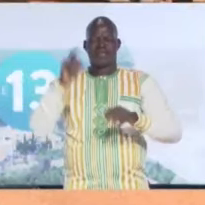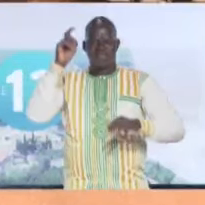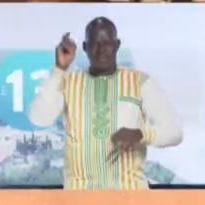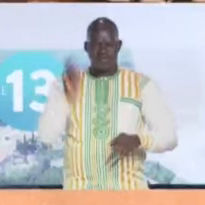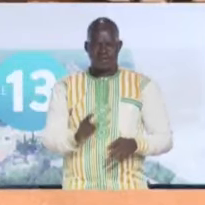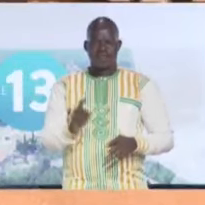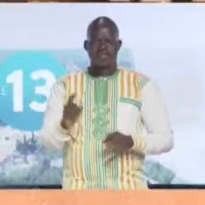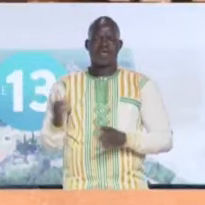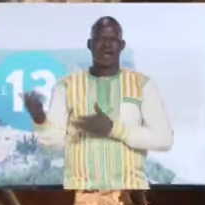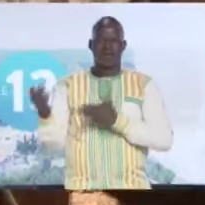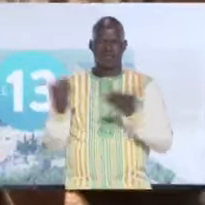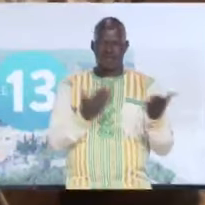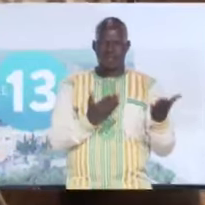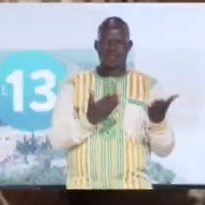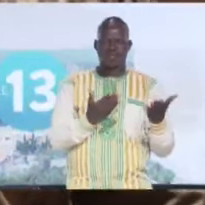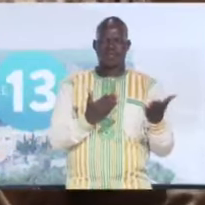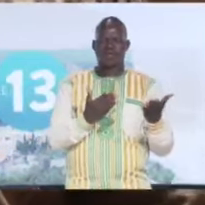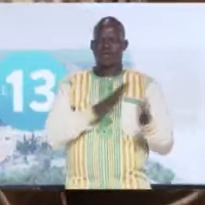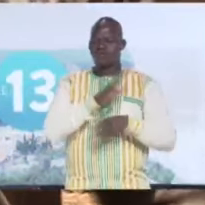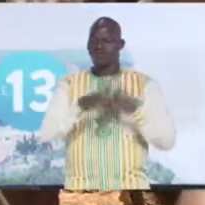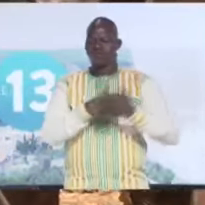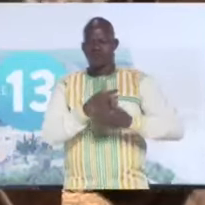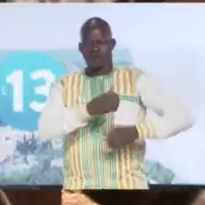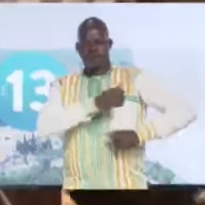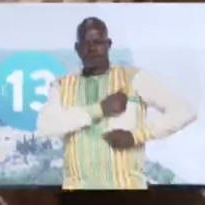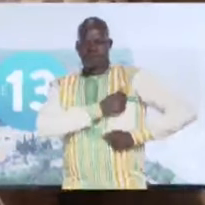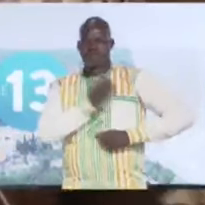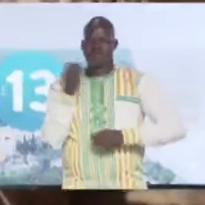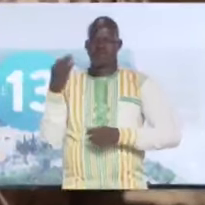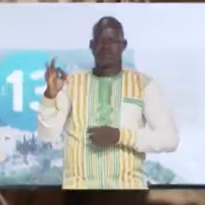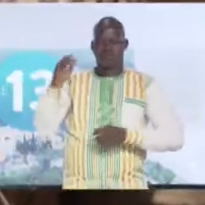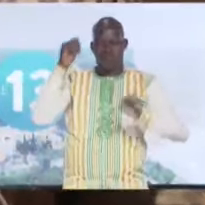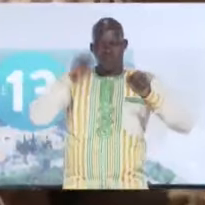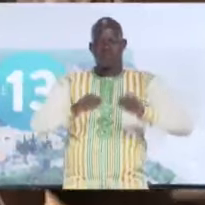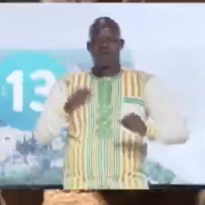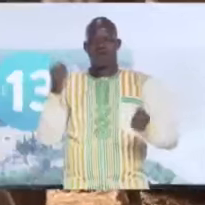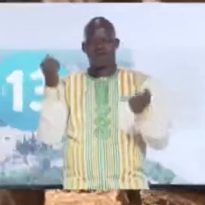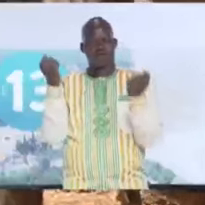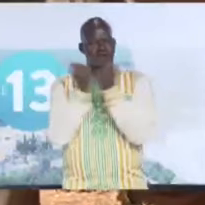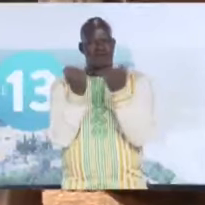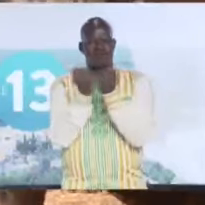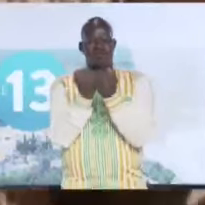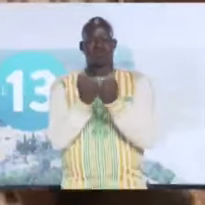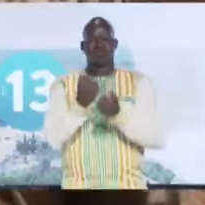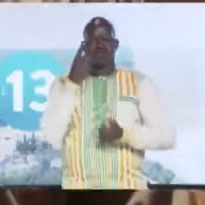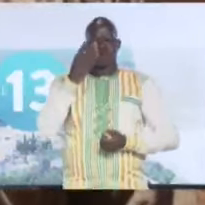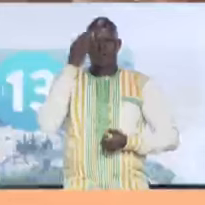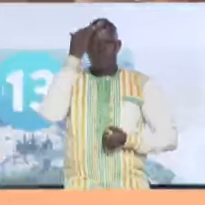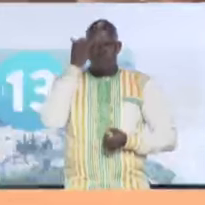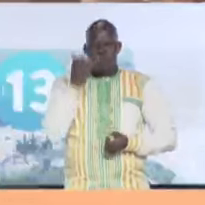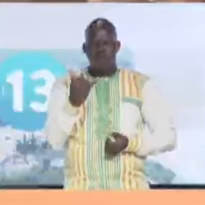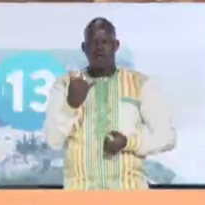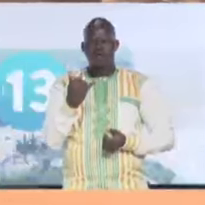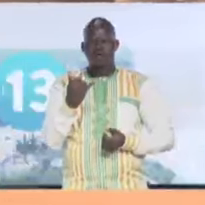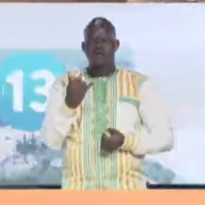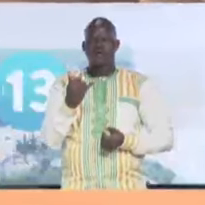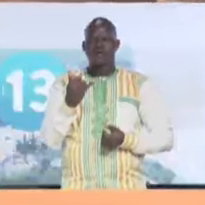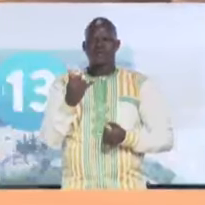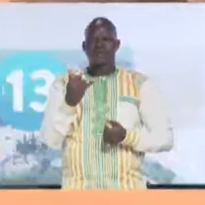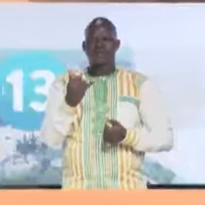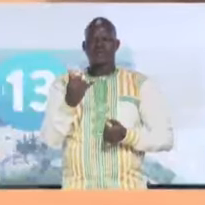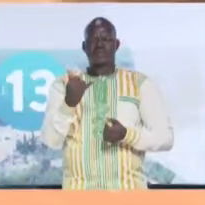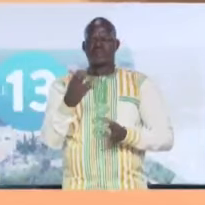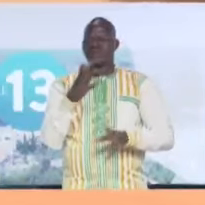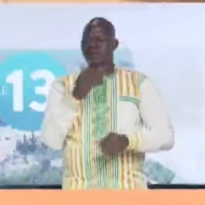un camp militaire pour pouvoir lutter contre ces résistants-là et puis pouvoir pacifier la zone. C'est la raison pour laquelle donc, ils ont érigé un camp militaire ici, je pense que dans les